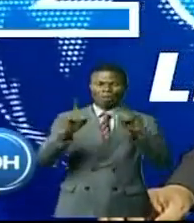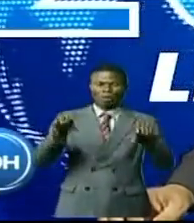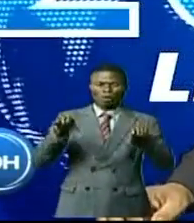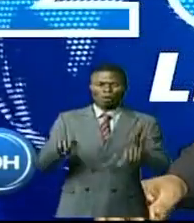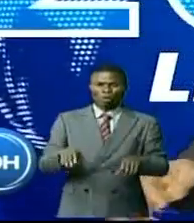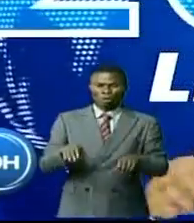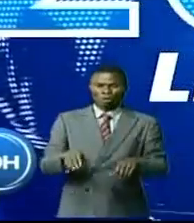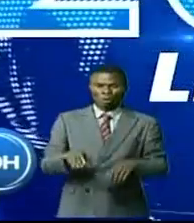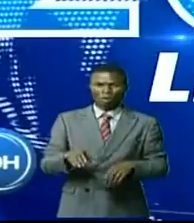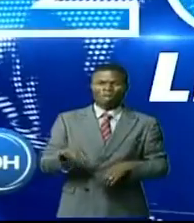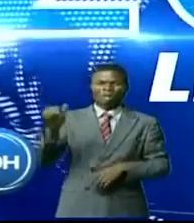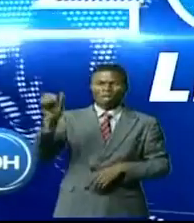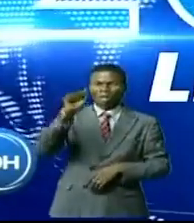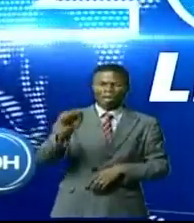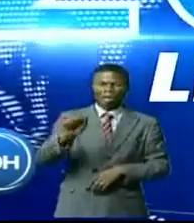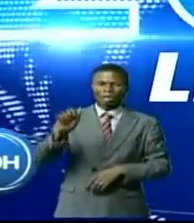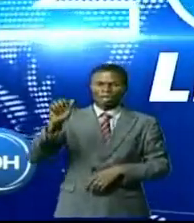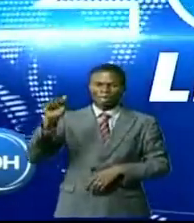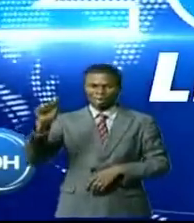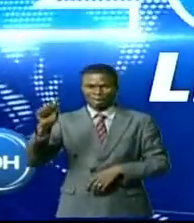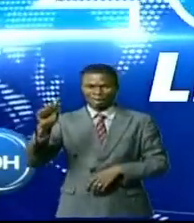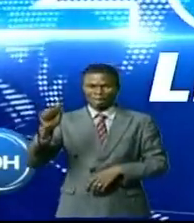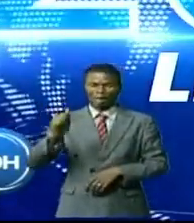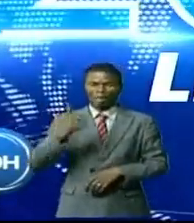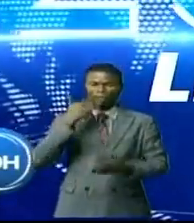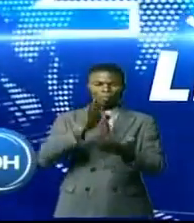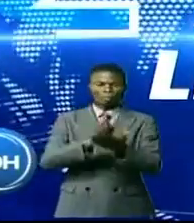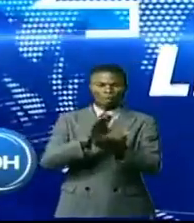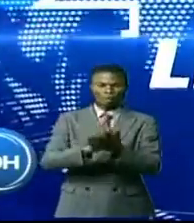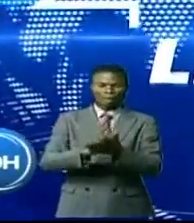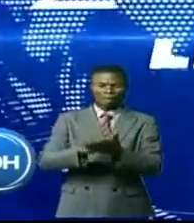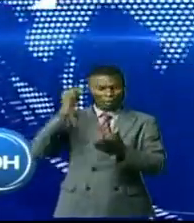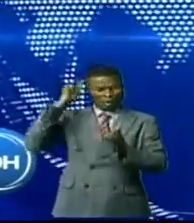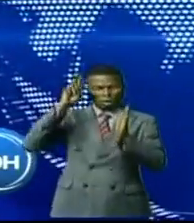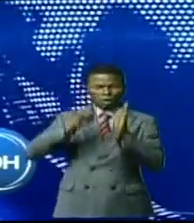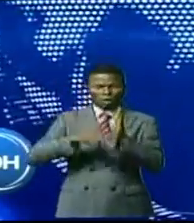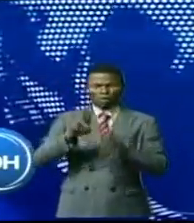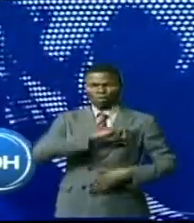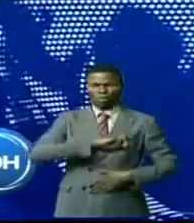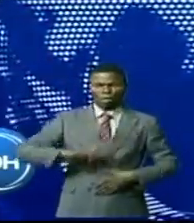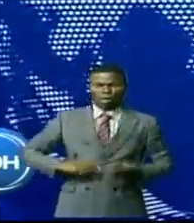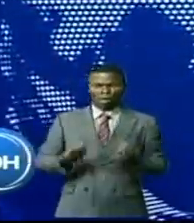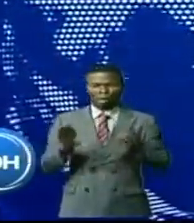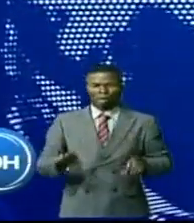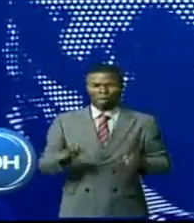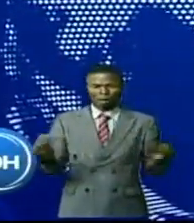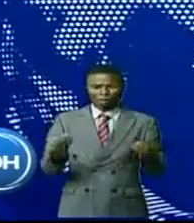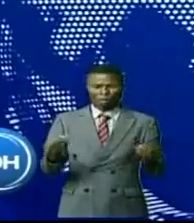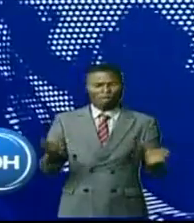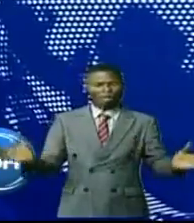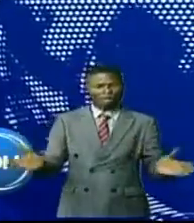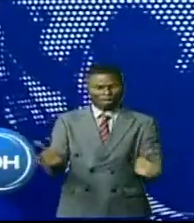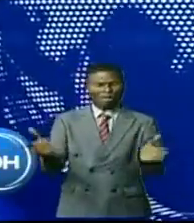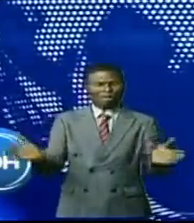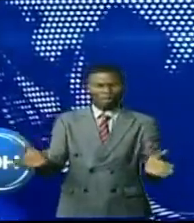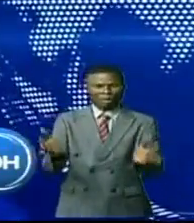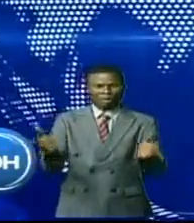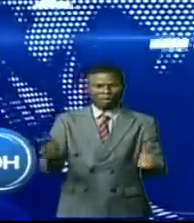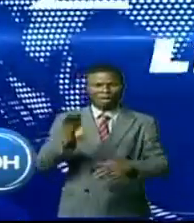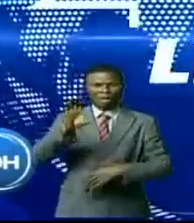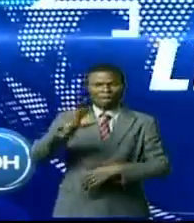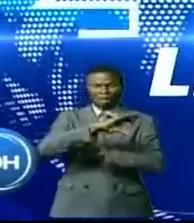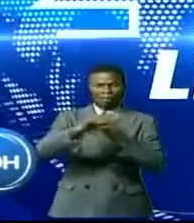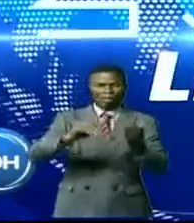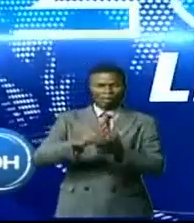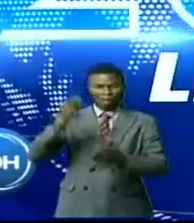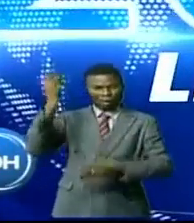Congo tient à remercier le gouvernement de la République démocratique du Congo pour avoir encouragé la Banque centrale du